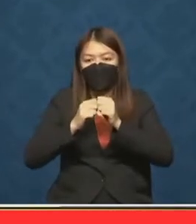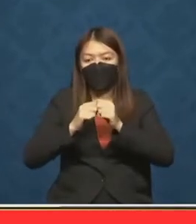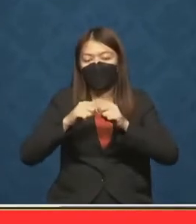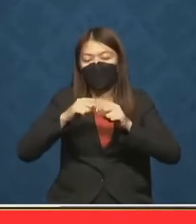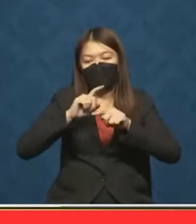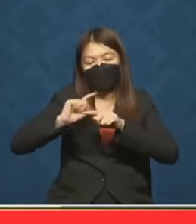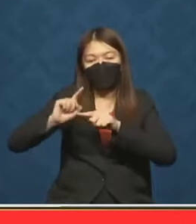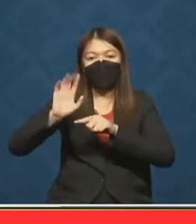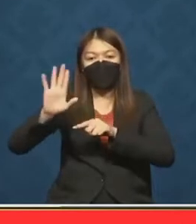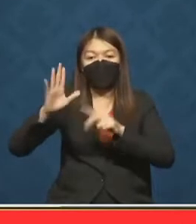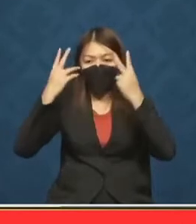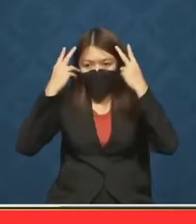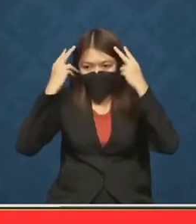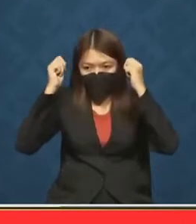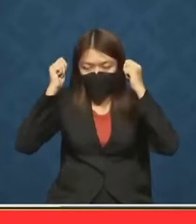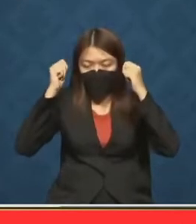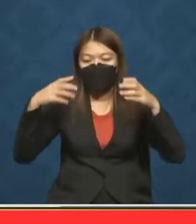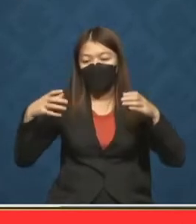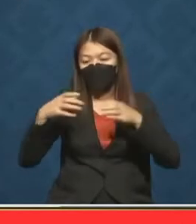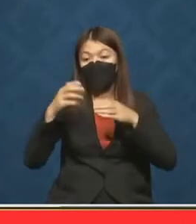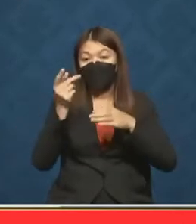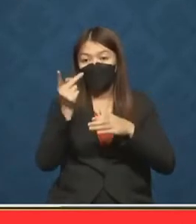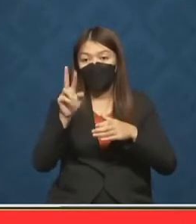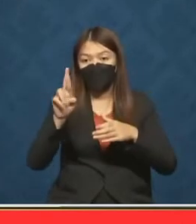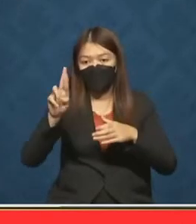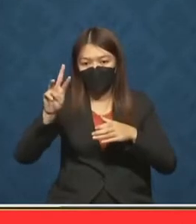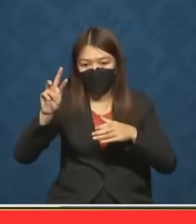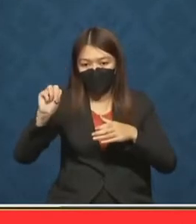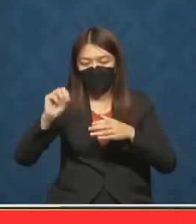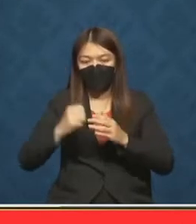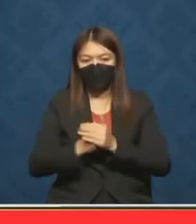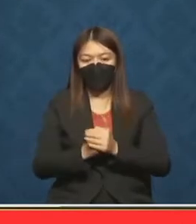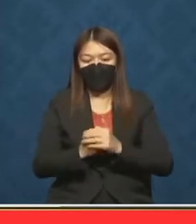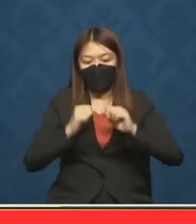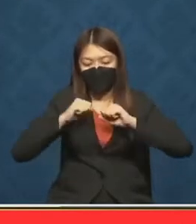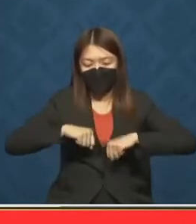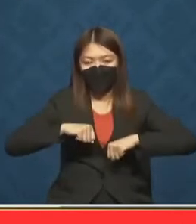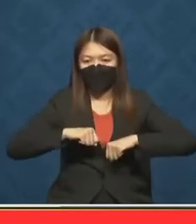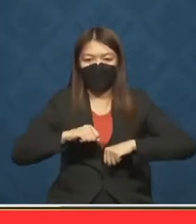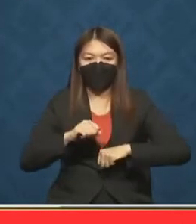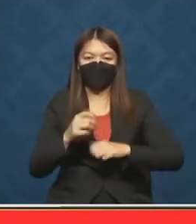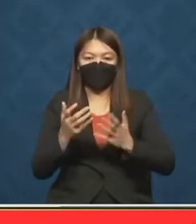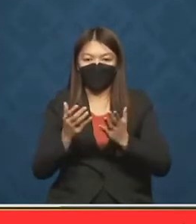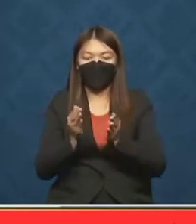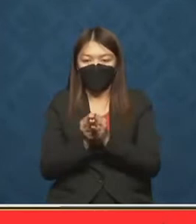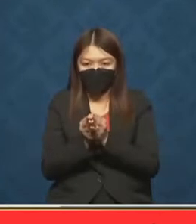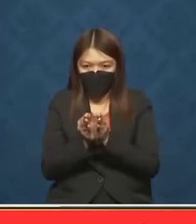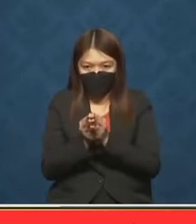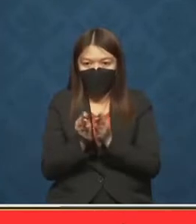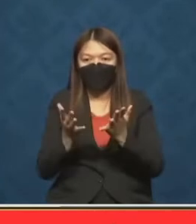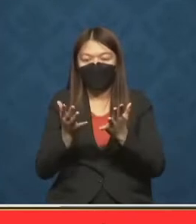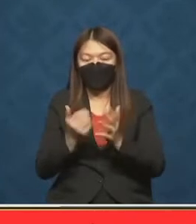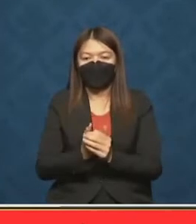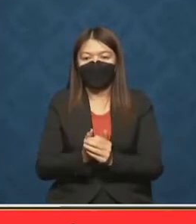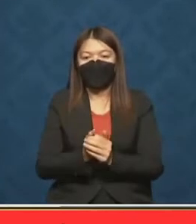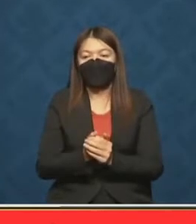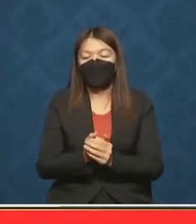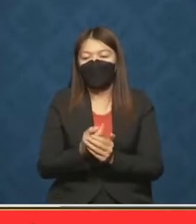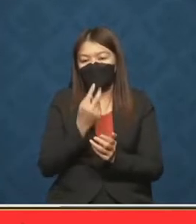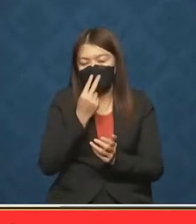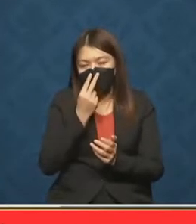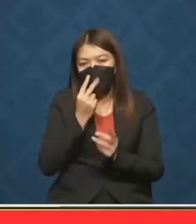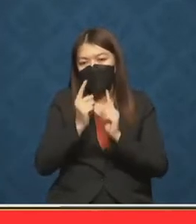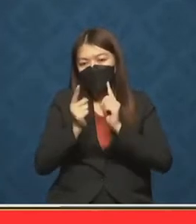นายกละทมตีและคณะละทมตีโดยไม่มีการลงมะติในวันนี้ทั้งนี้เพื่สะทรถึงปัญหาเศษฎกิจ